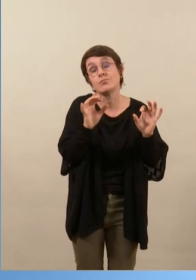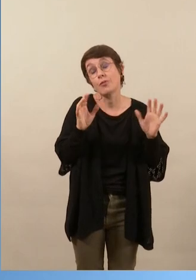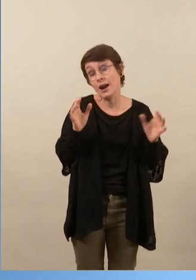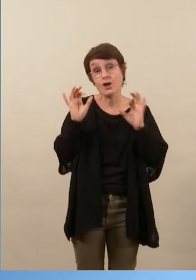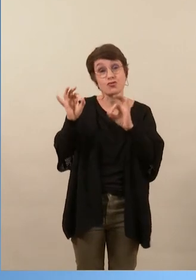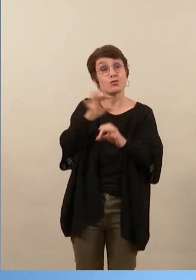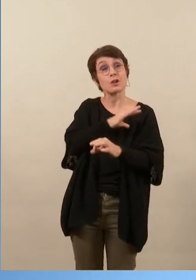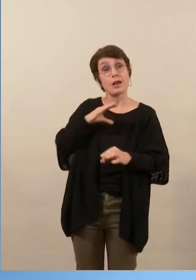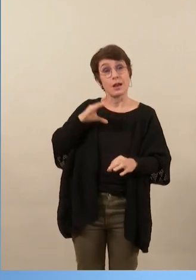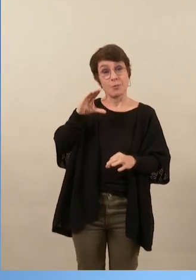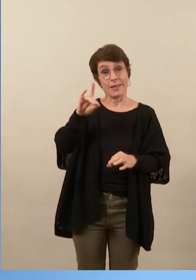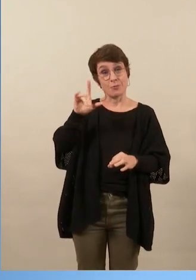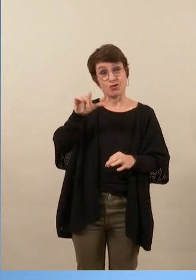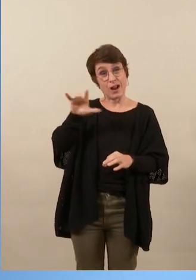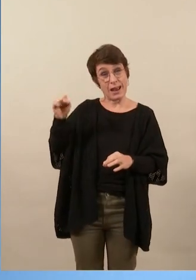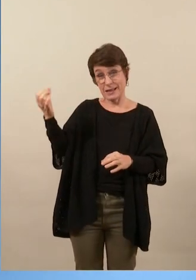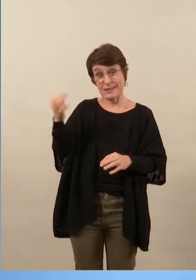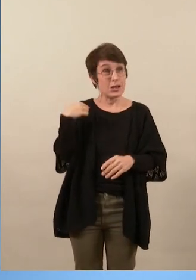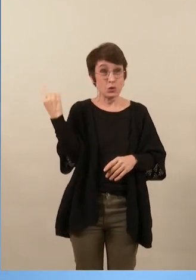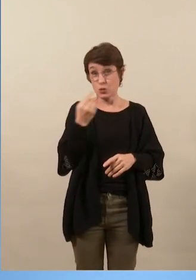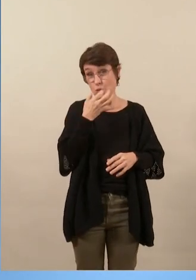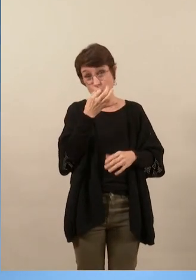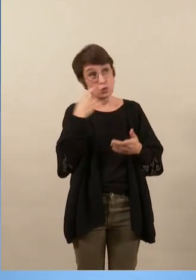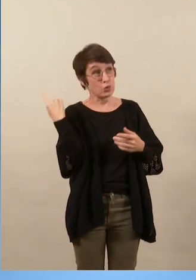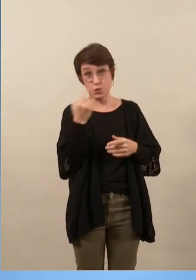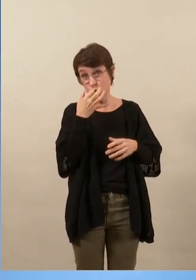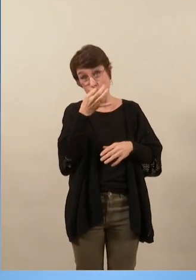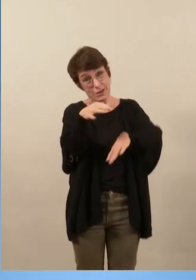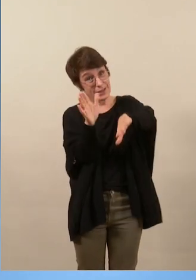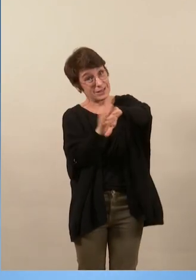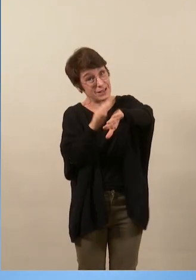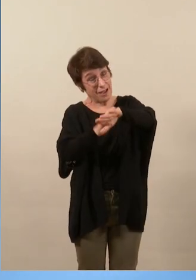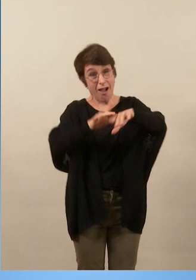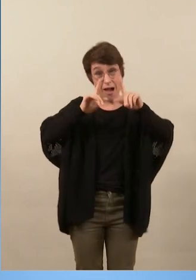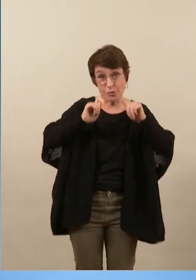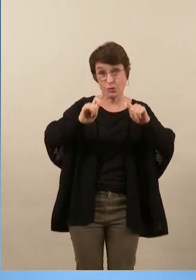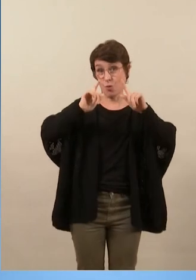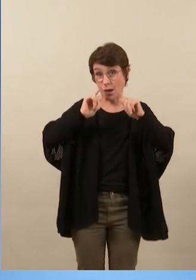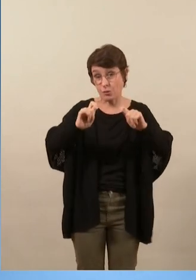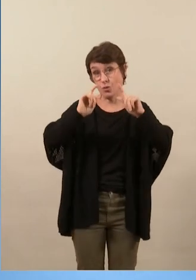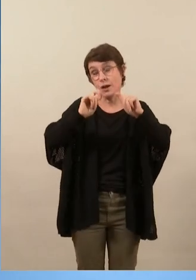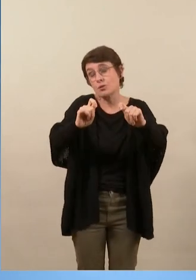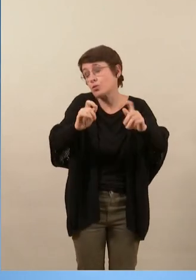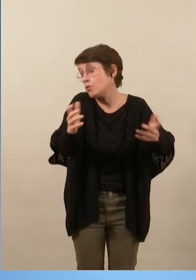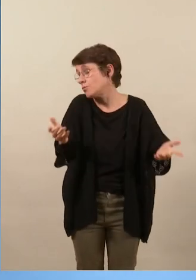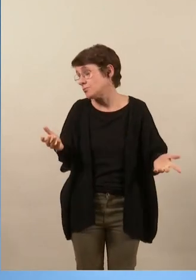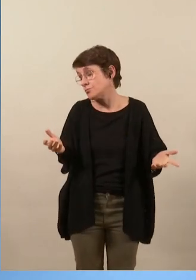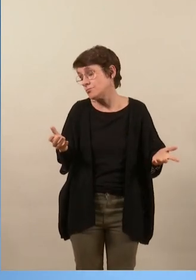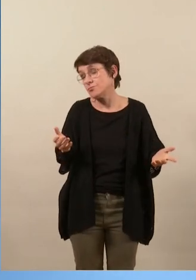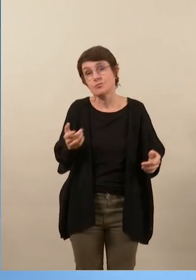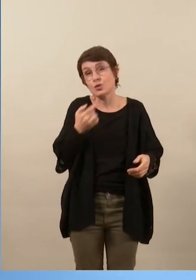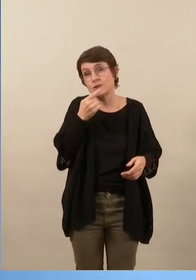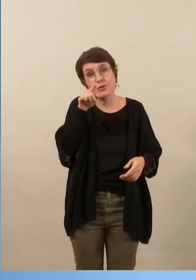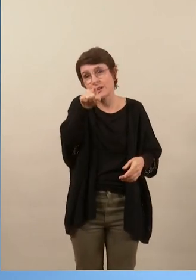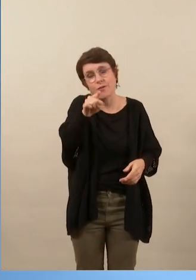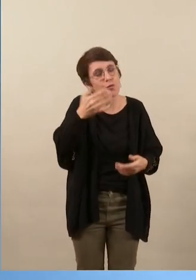Chalas nous vous l'avions tous dit j'irai même un peu plus loin en disant que au vu de l'historique du dossier gronob Habitat vous ne pouviez